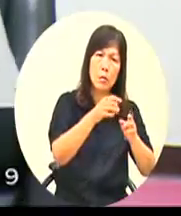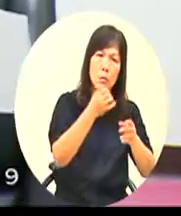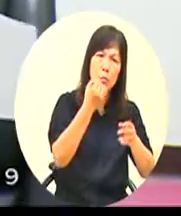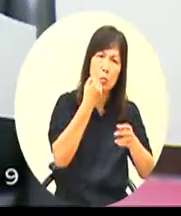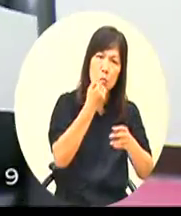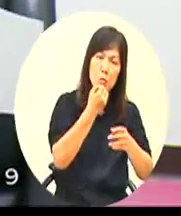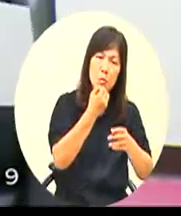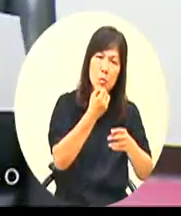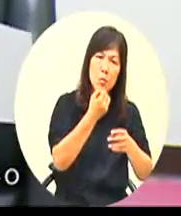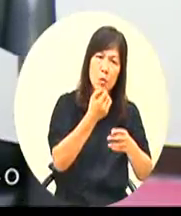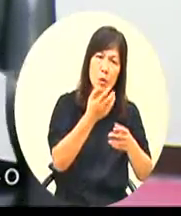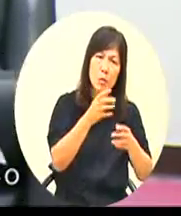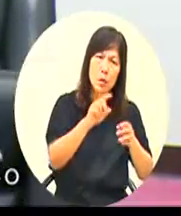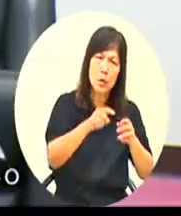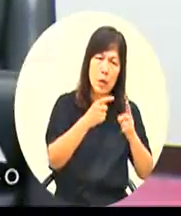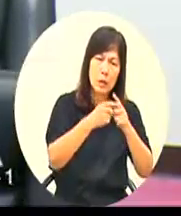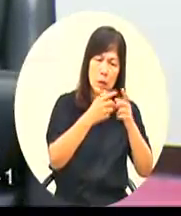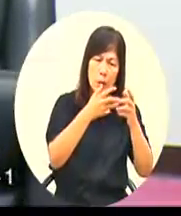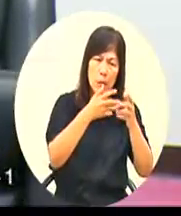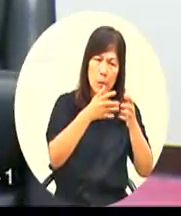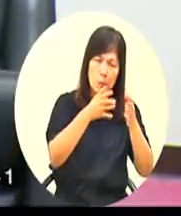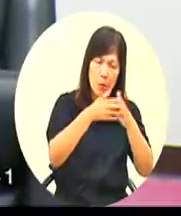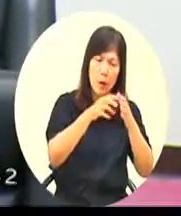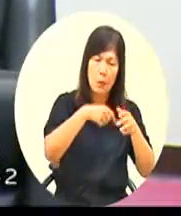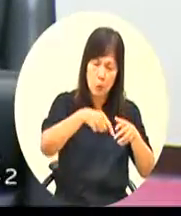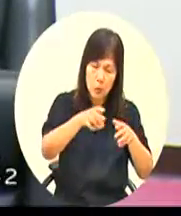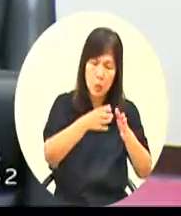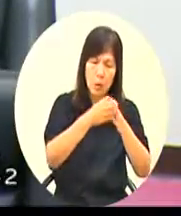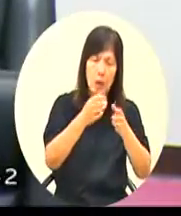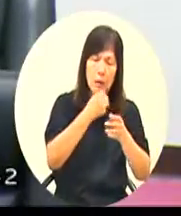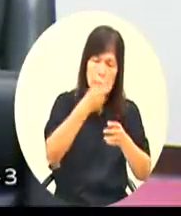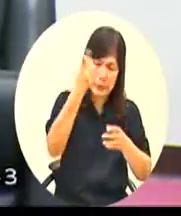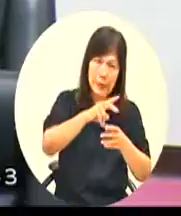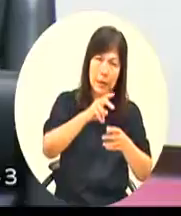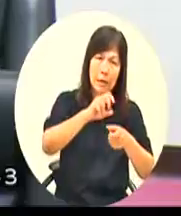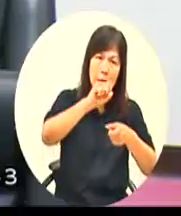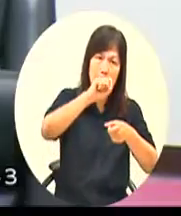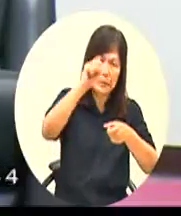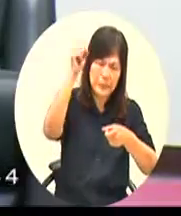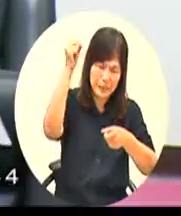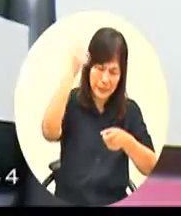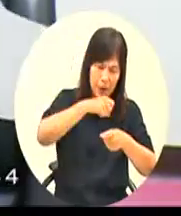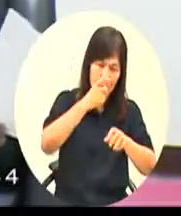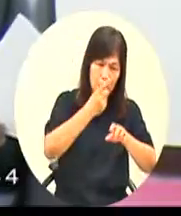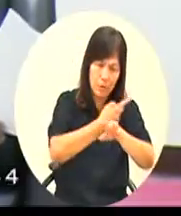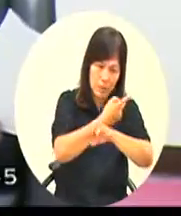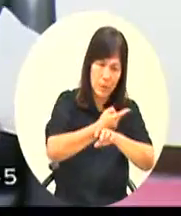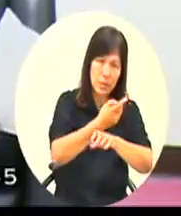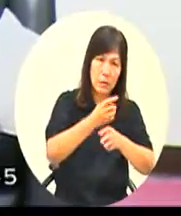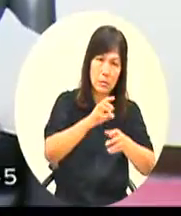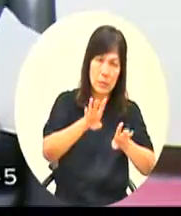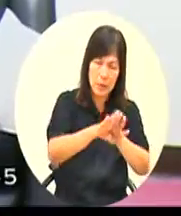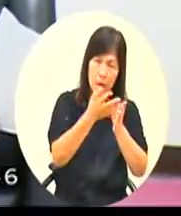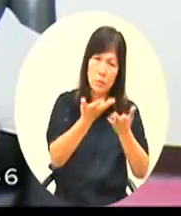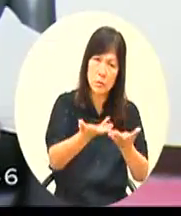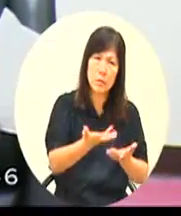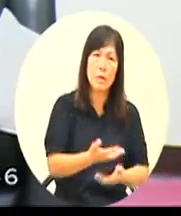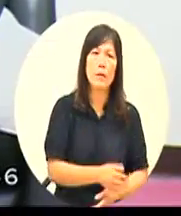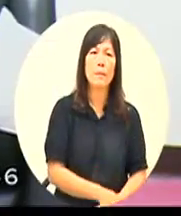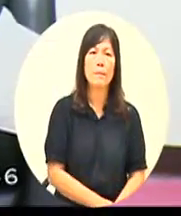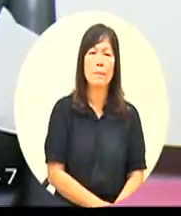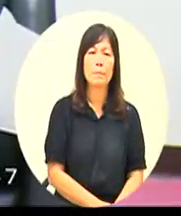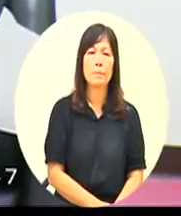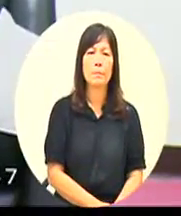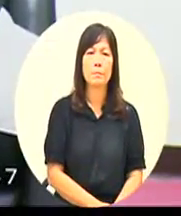们这么多人要使用的一个图书馆，是不是能够再增加提早一个小时来开营